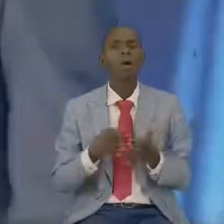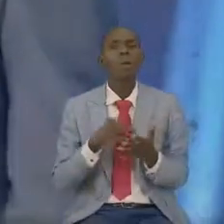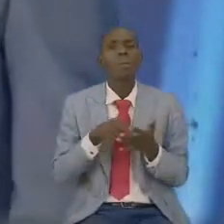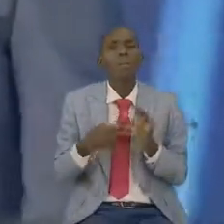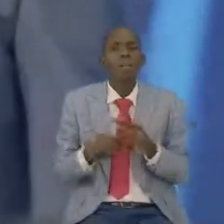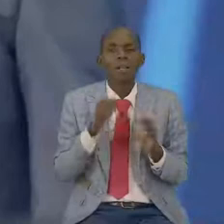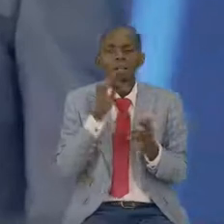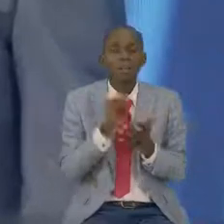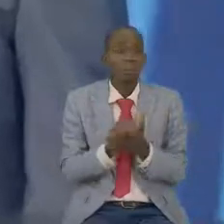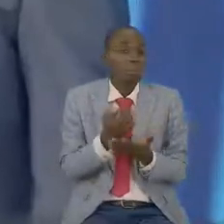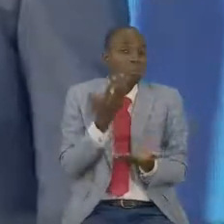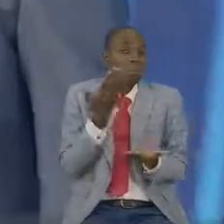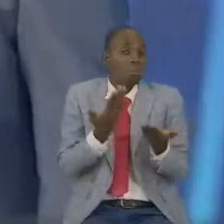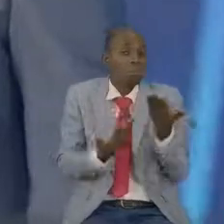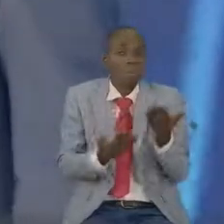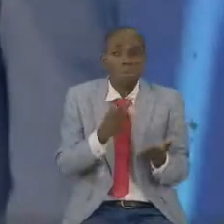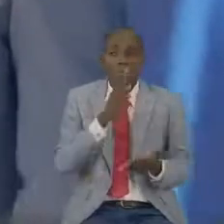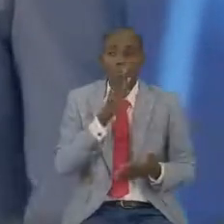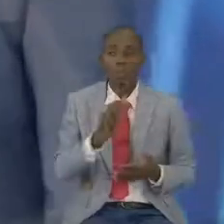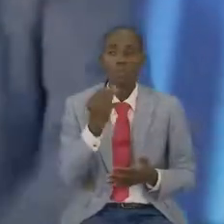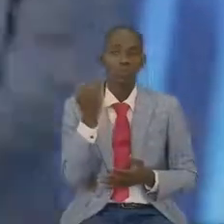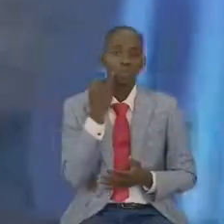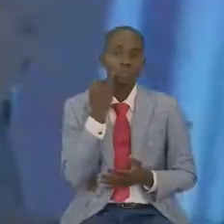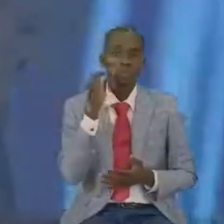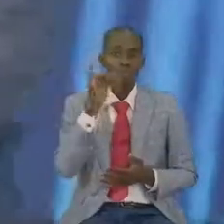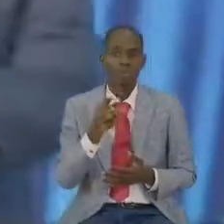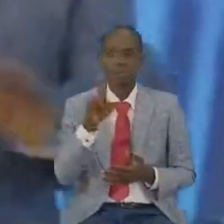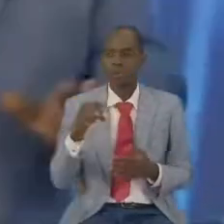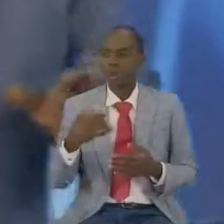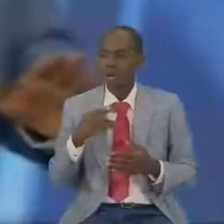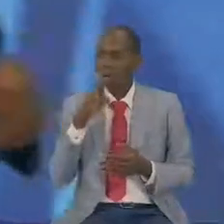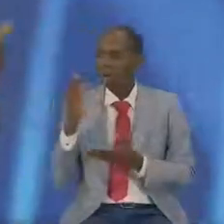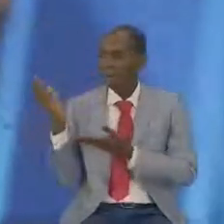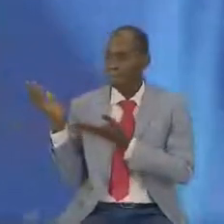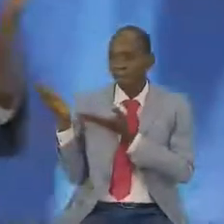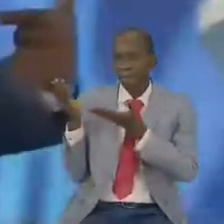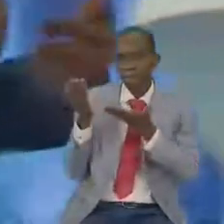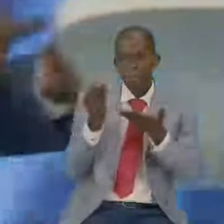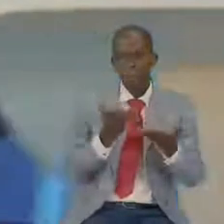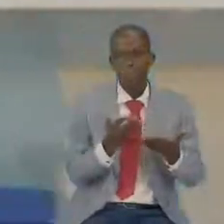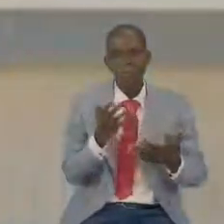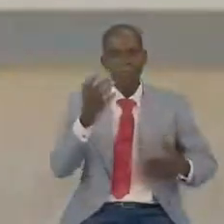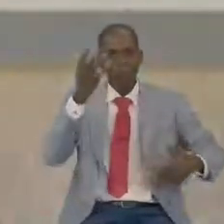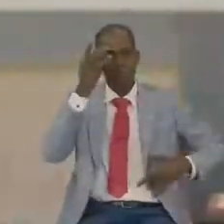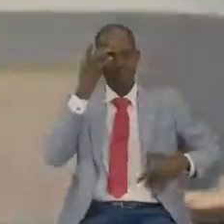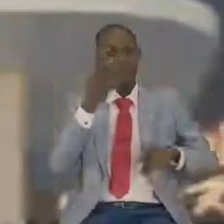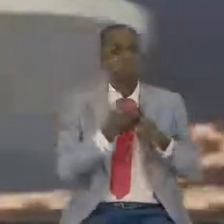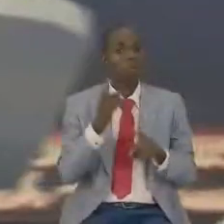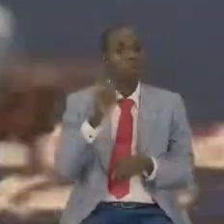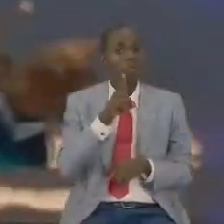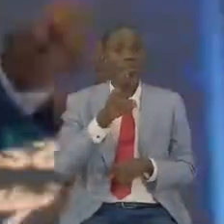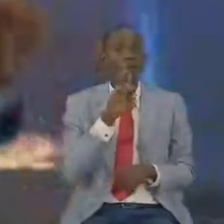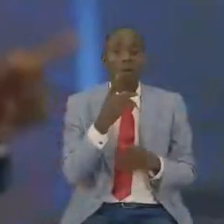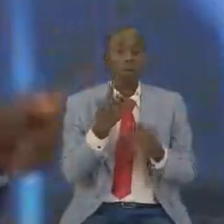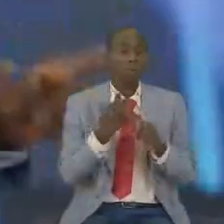cas où tu avais porté déjà comme un colis de maladies, d'où tu es venu, moi l'Éternel, je suis